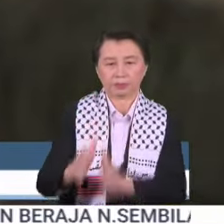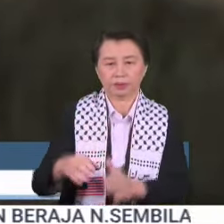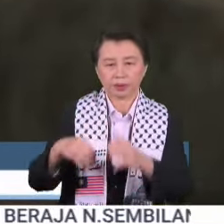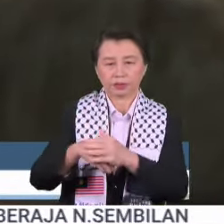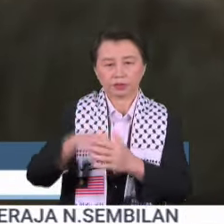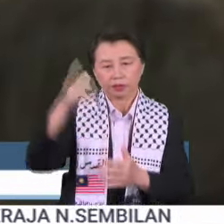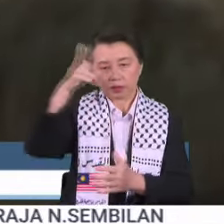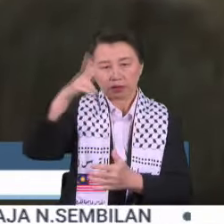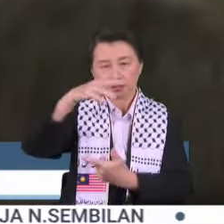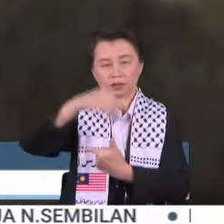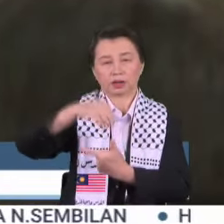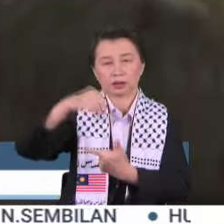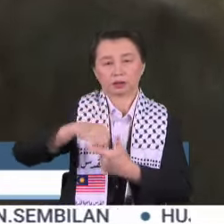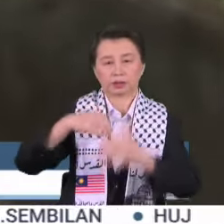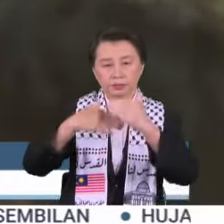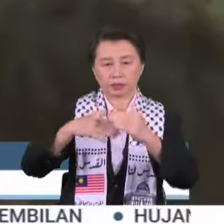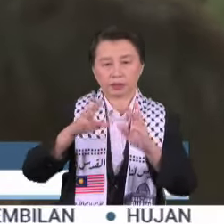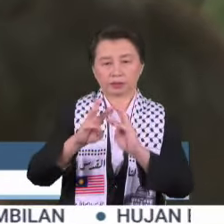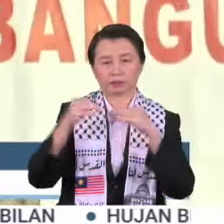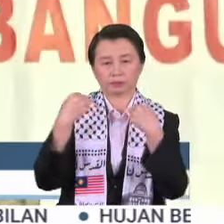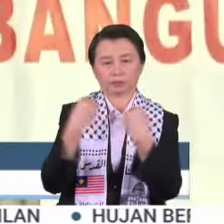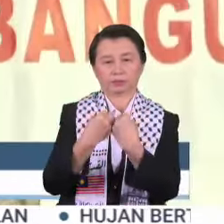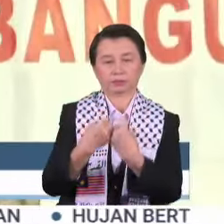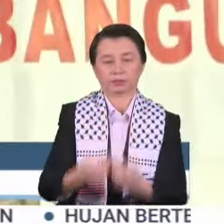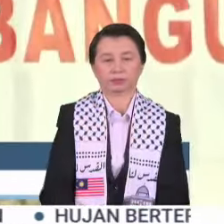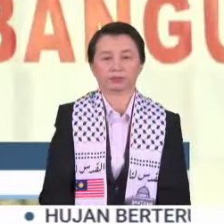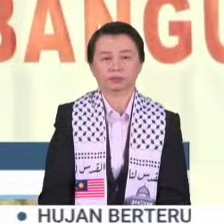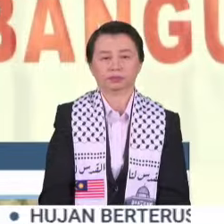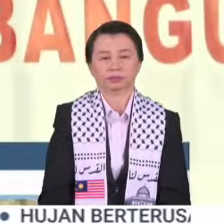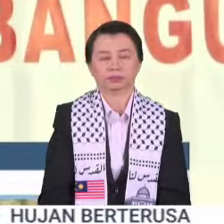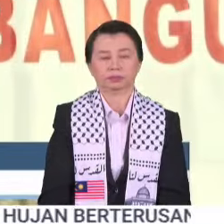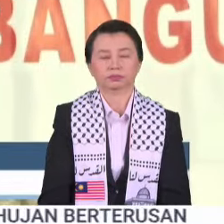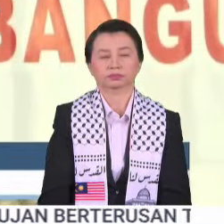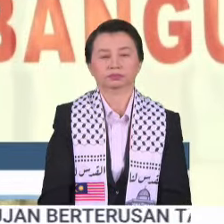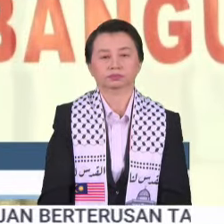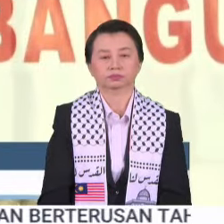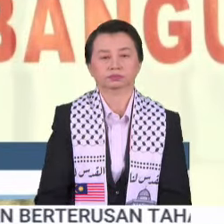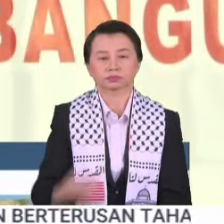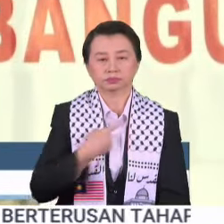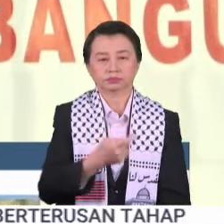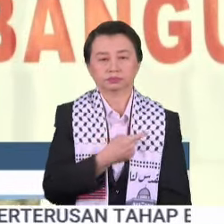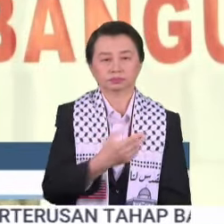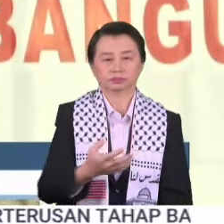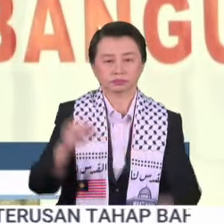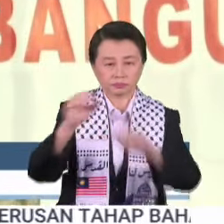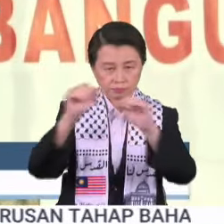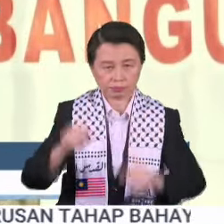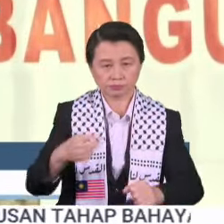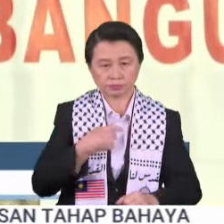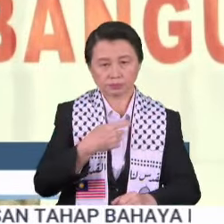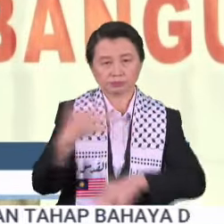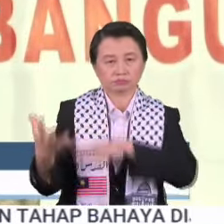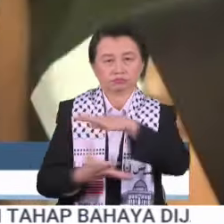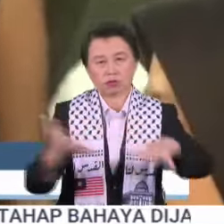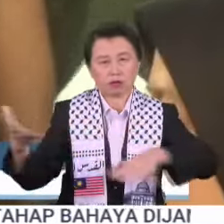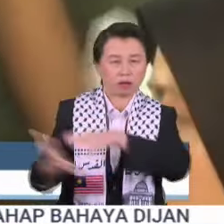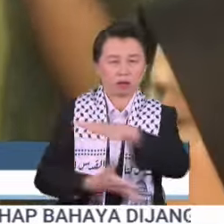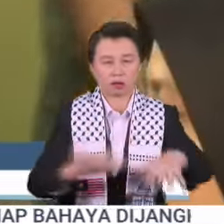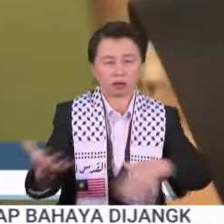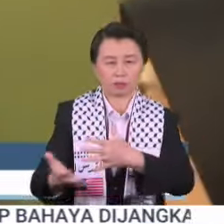peringkat kerajaan maupun di peringkat masyarakat. Tanpa sistem pentadbiran, kita huru-hara, kucau kaca dan